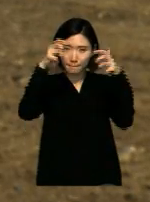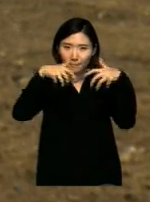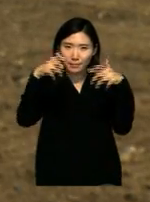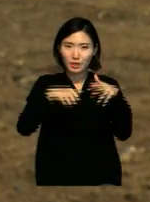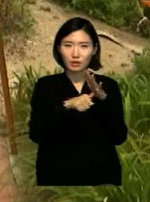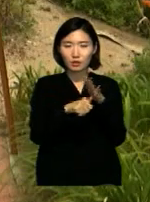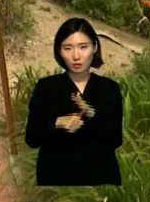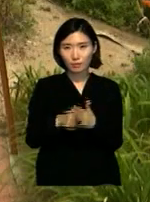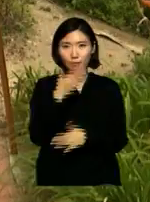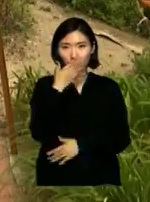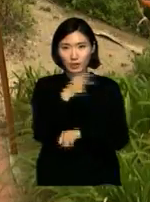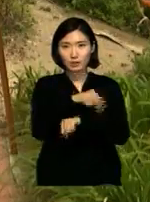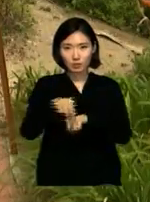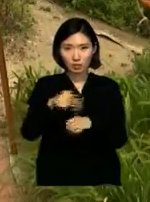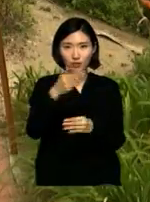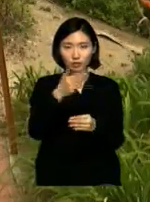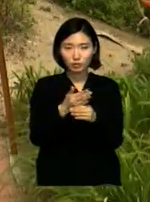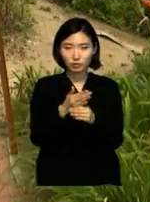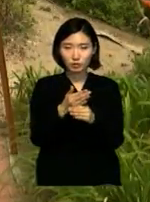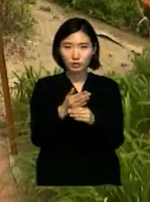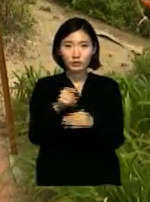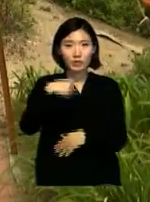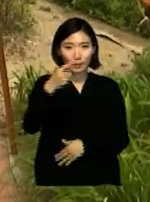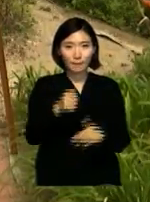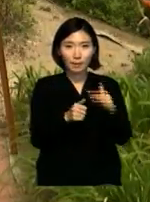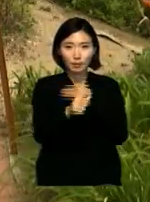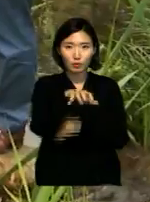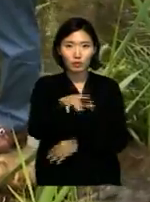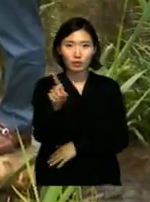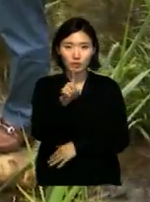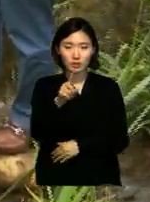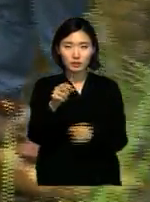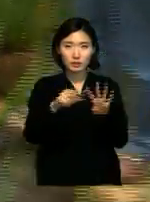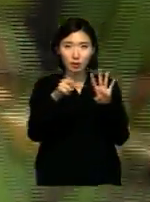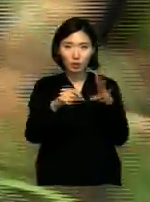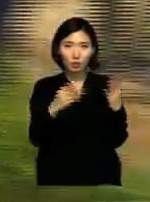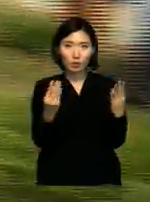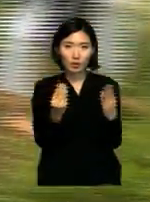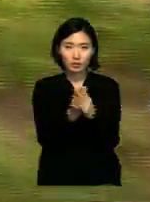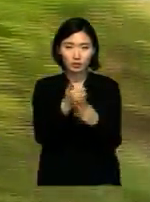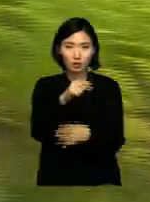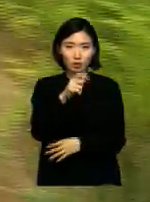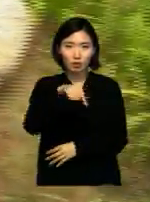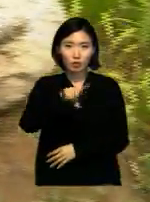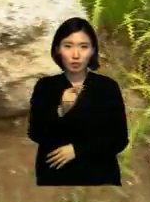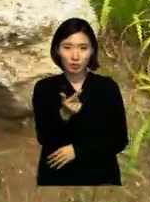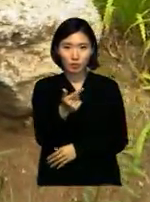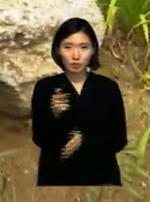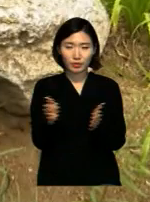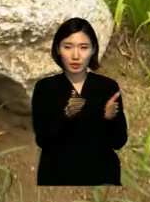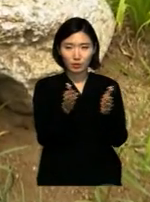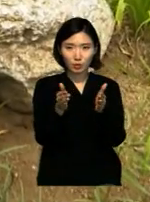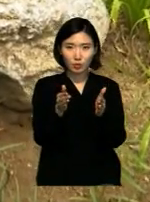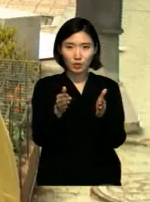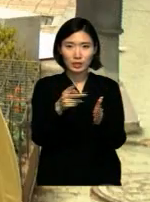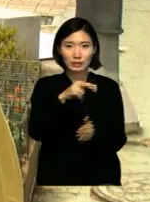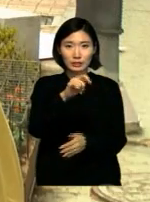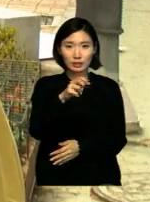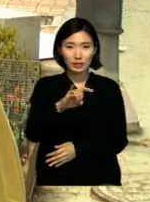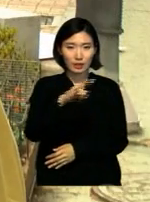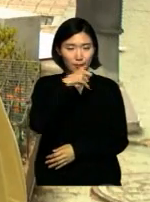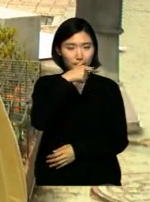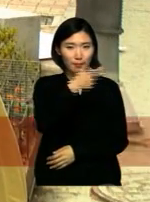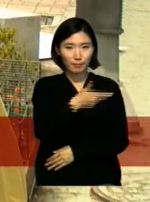견디도록 설계됐습니다. 이어진 방문지는 지난해 4월 준공한 건원대로 실개천입니다. 이제